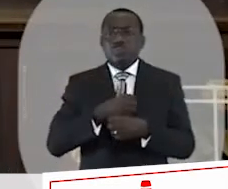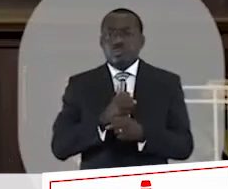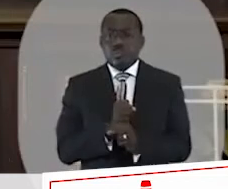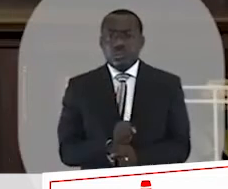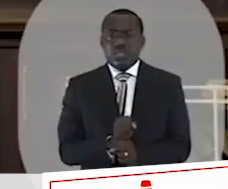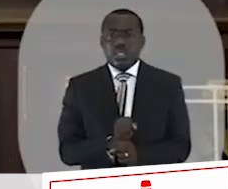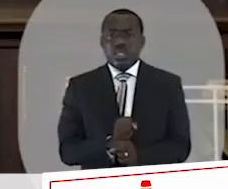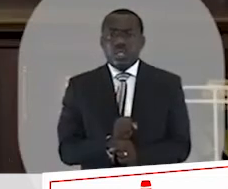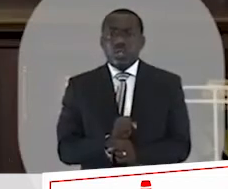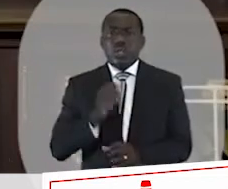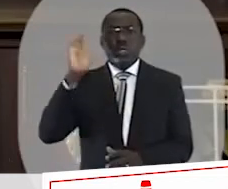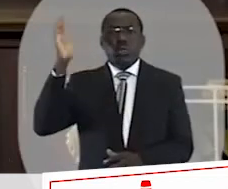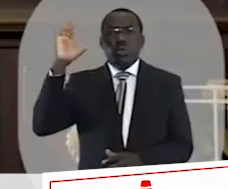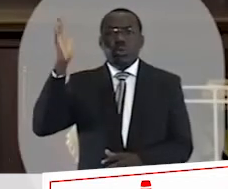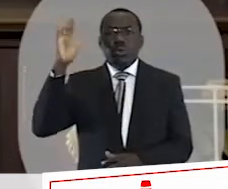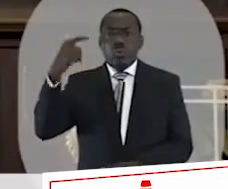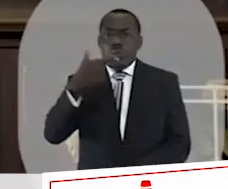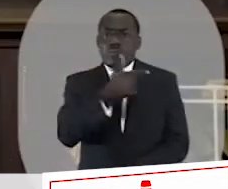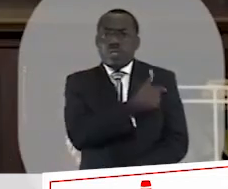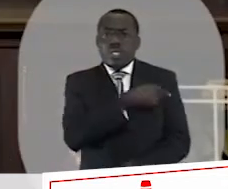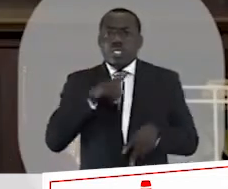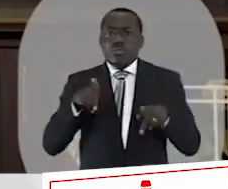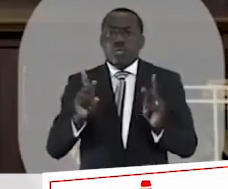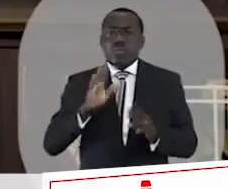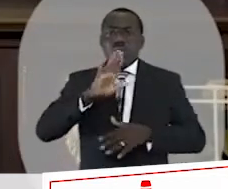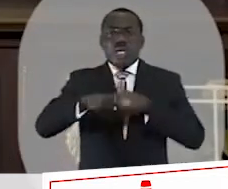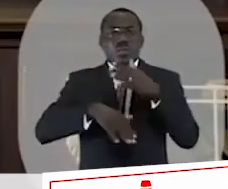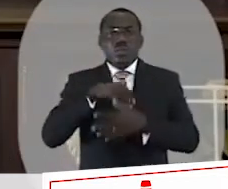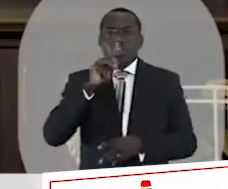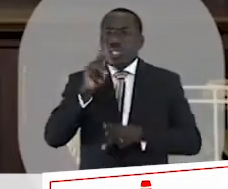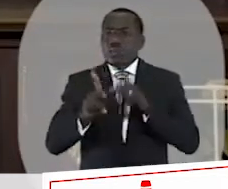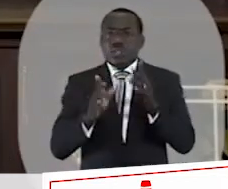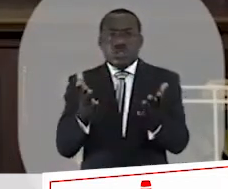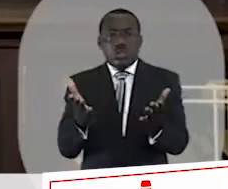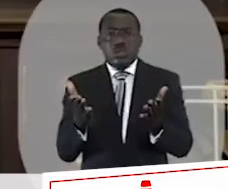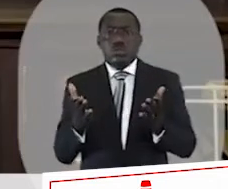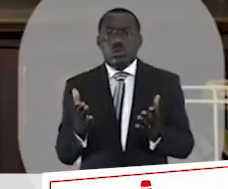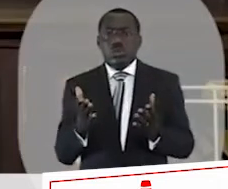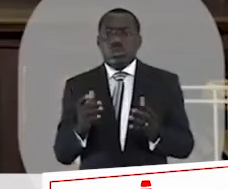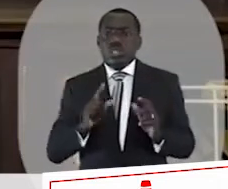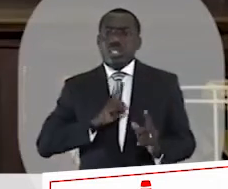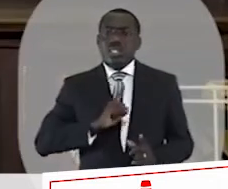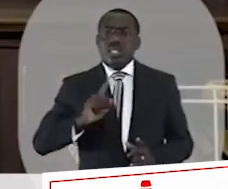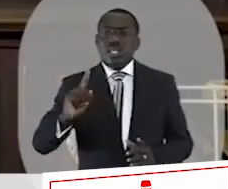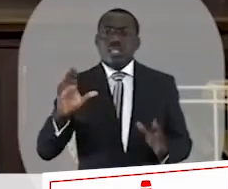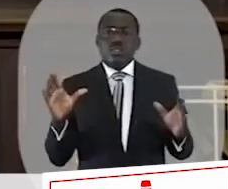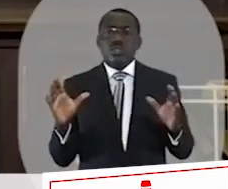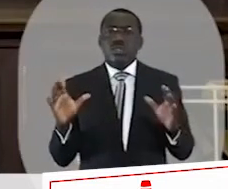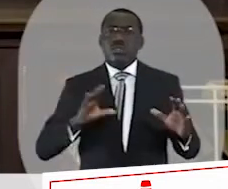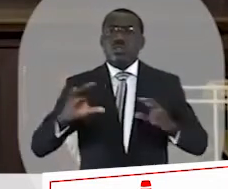bongo ondimba qui compte reçoit très prochainement des produits provenant d'autres laboratoires colo chinois sinopharm